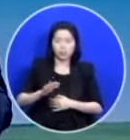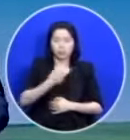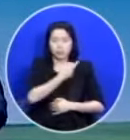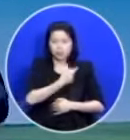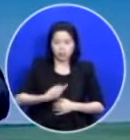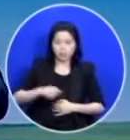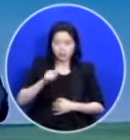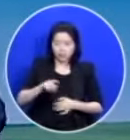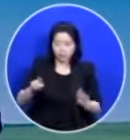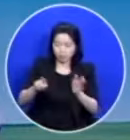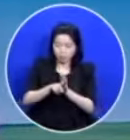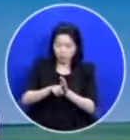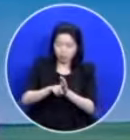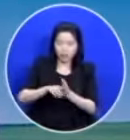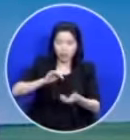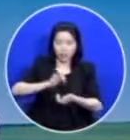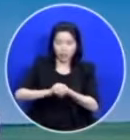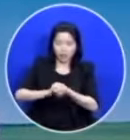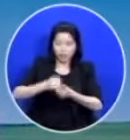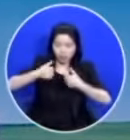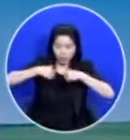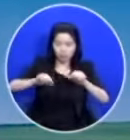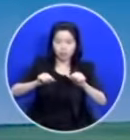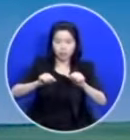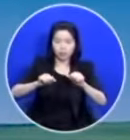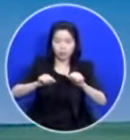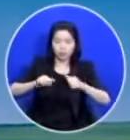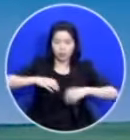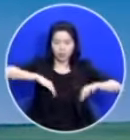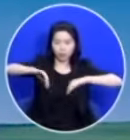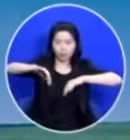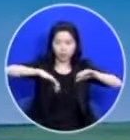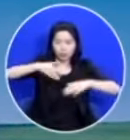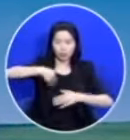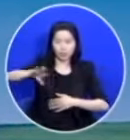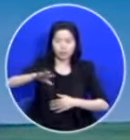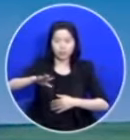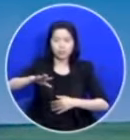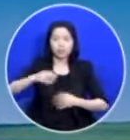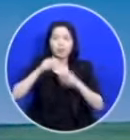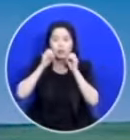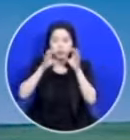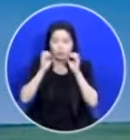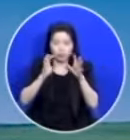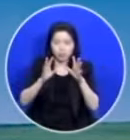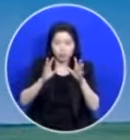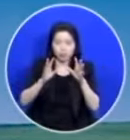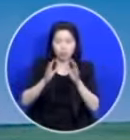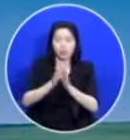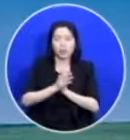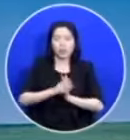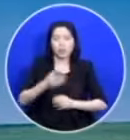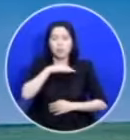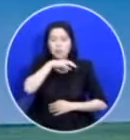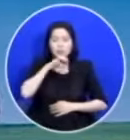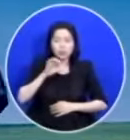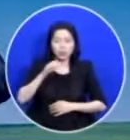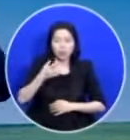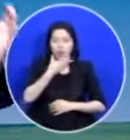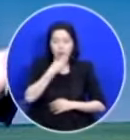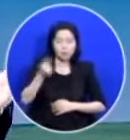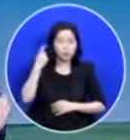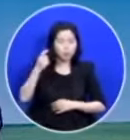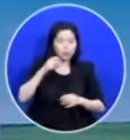그 믿음의 한계를 깨뜨리고 나가 거리에 나가 복음을 전했습니다 사도행전 3장에 보면 베드로가 복음을 전할 때